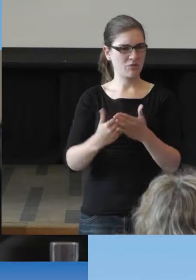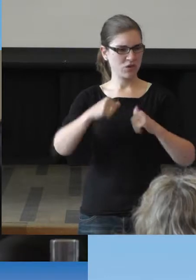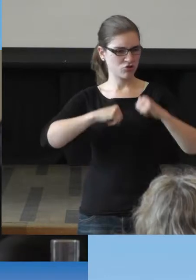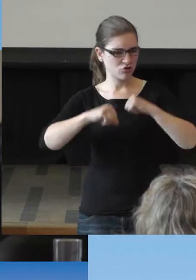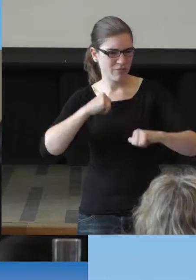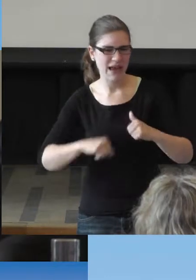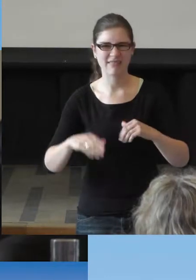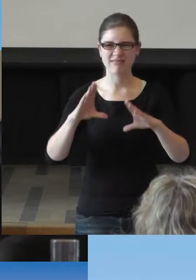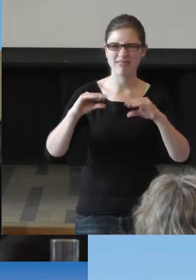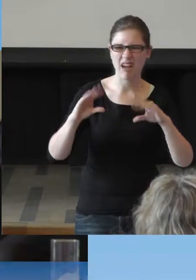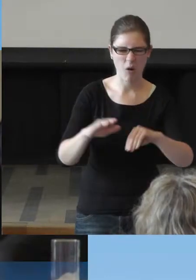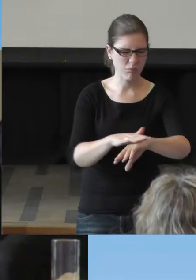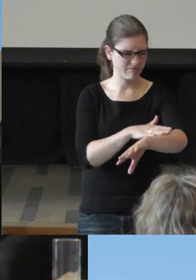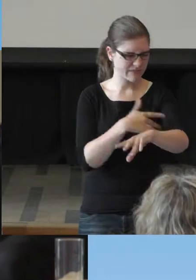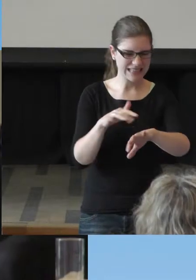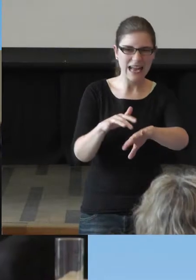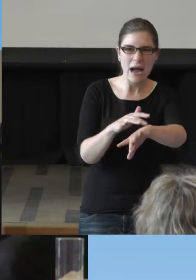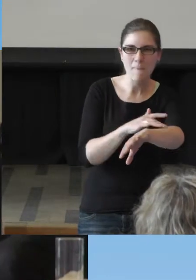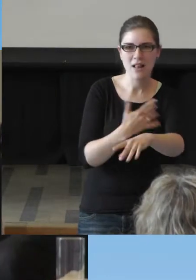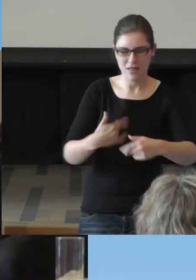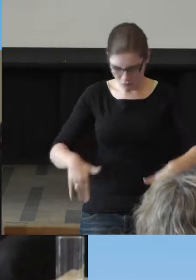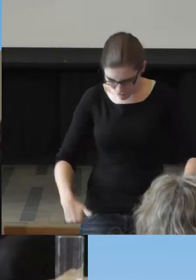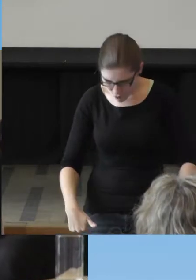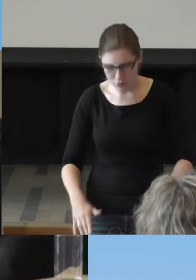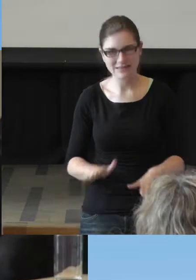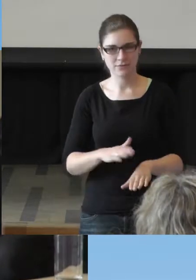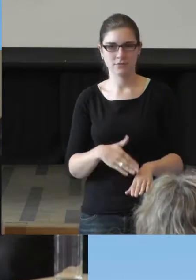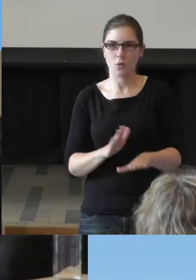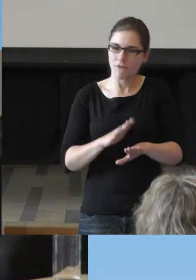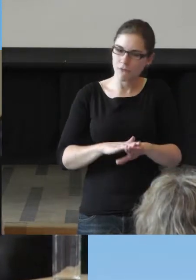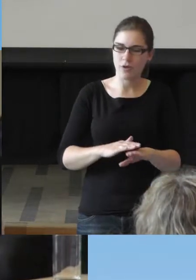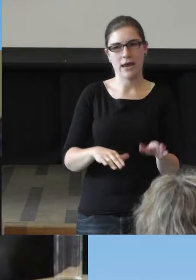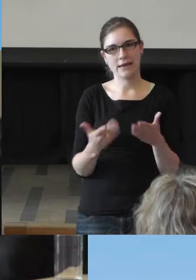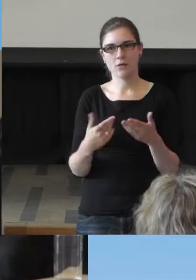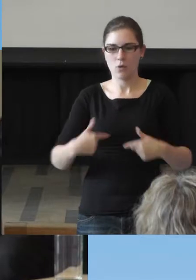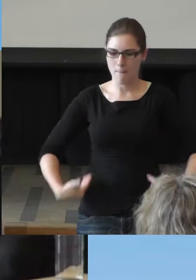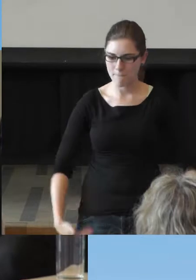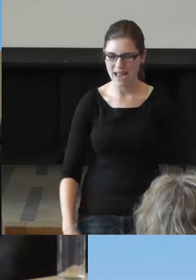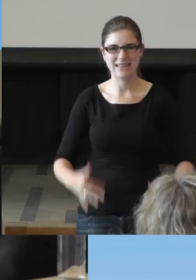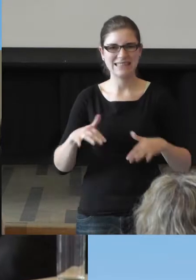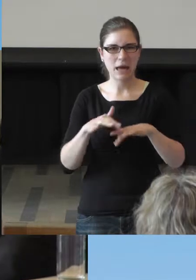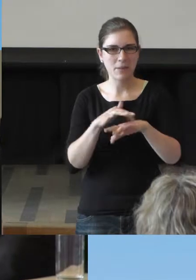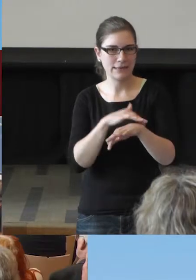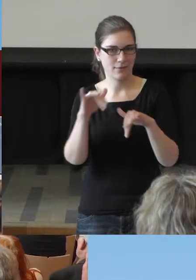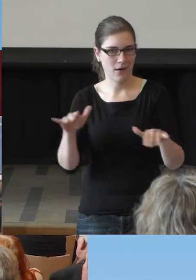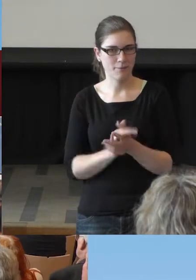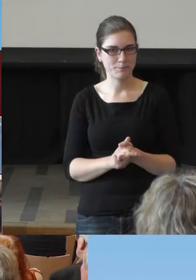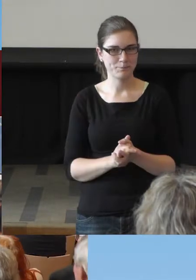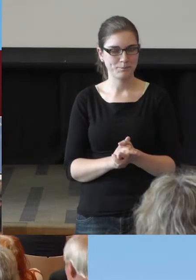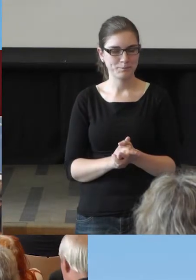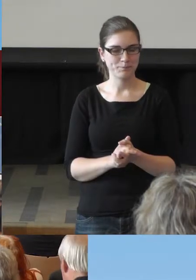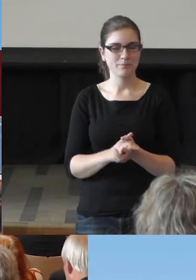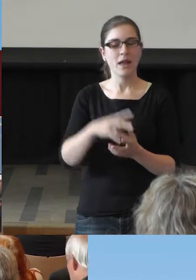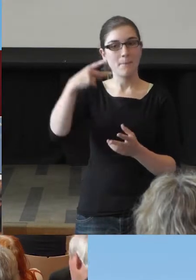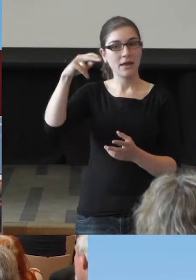Taubheitsgefühl, Kribbeln in Händen, Füßen oder Beinen und so weiter. Die Polyneuropathie